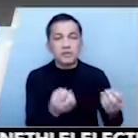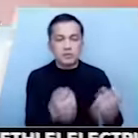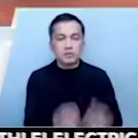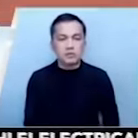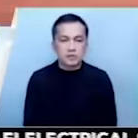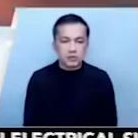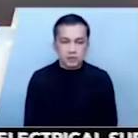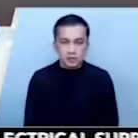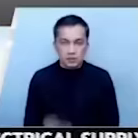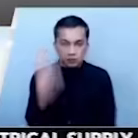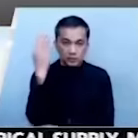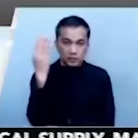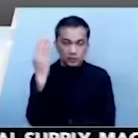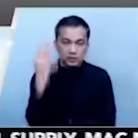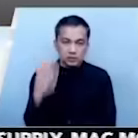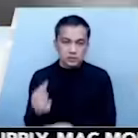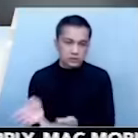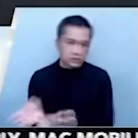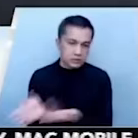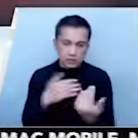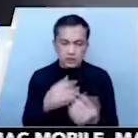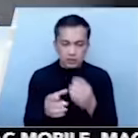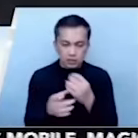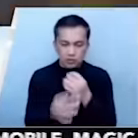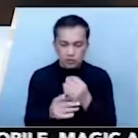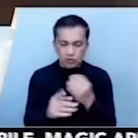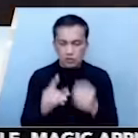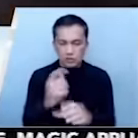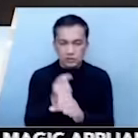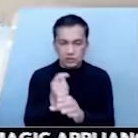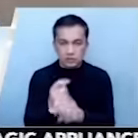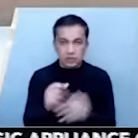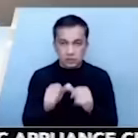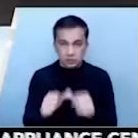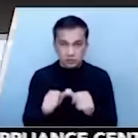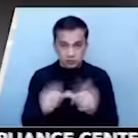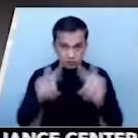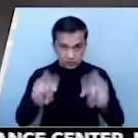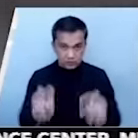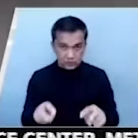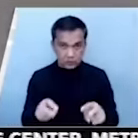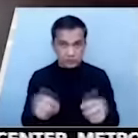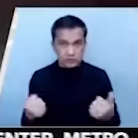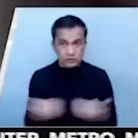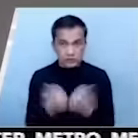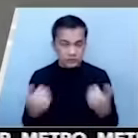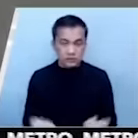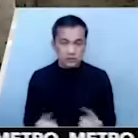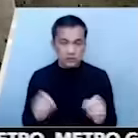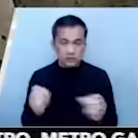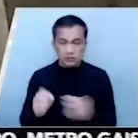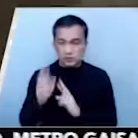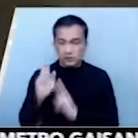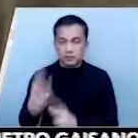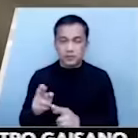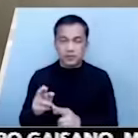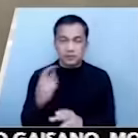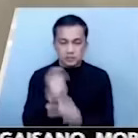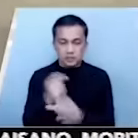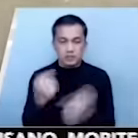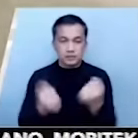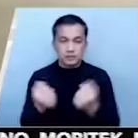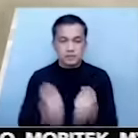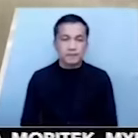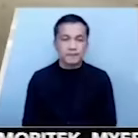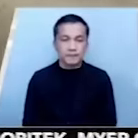ay hinatak ang oil tanker. Patuloy pang iniimbestiga ng aksidente. Wala pang reaksyon ng truck driver. Para sa